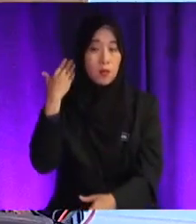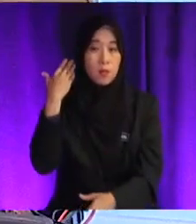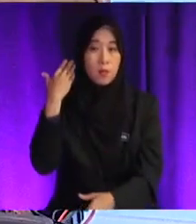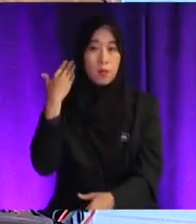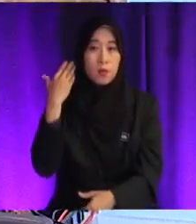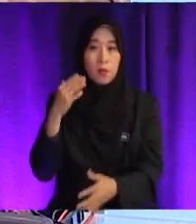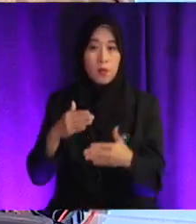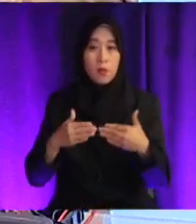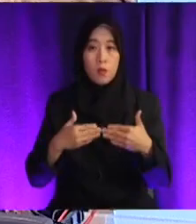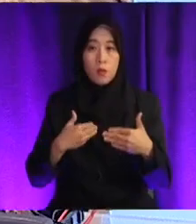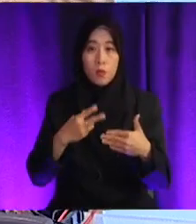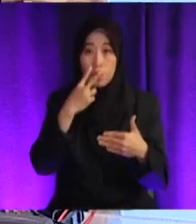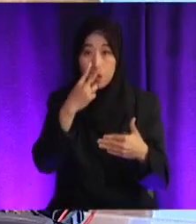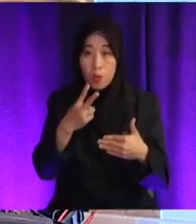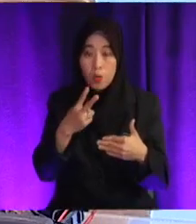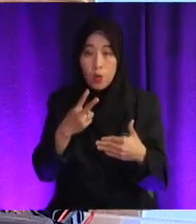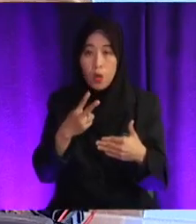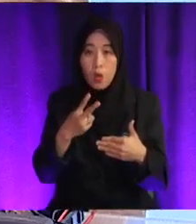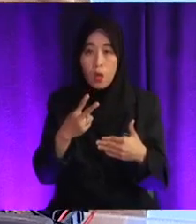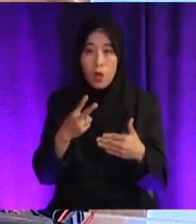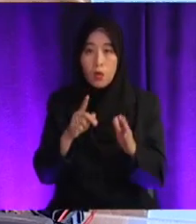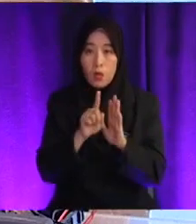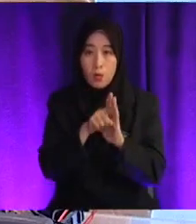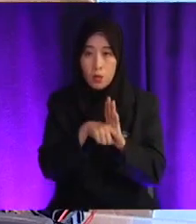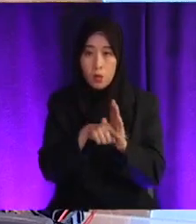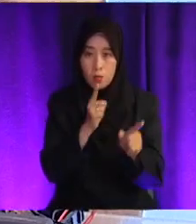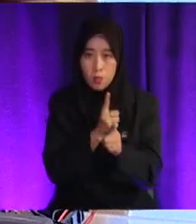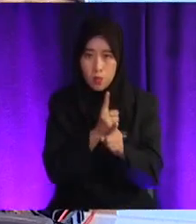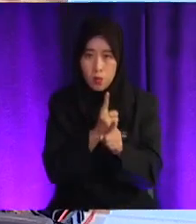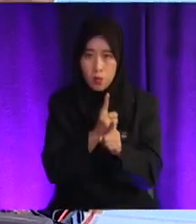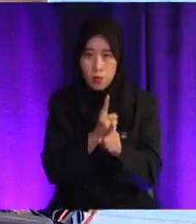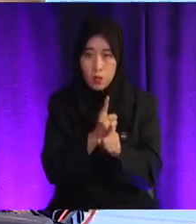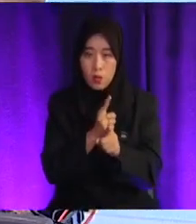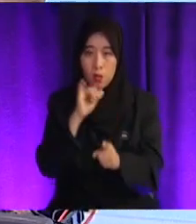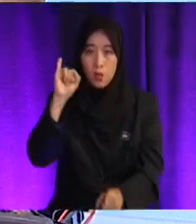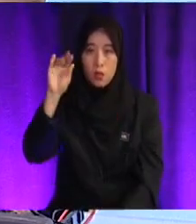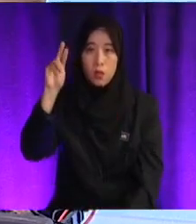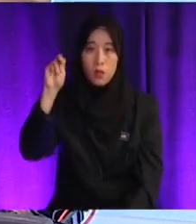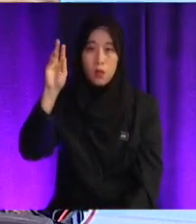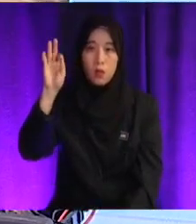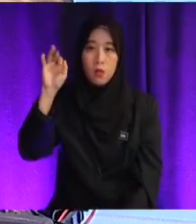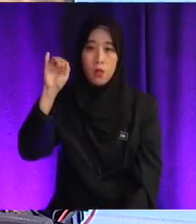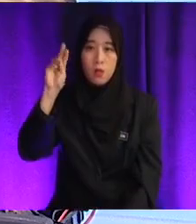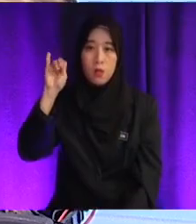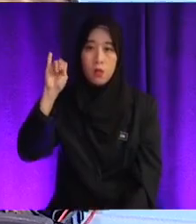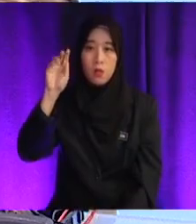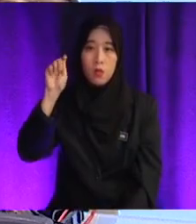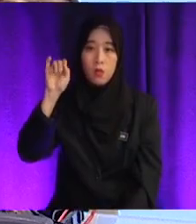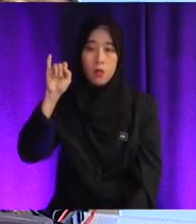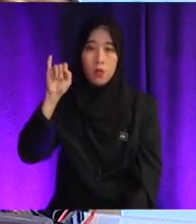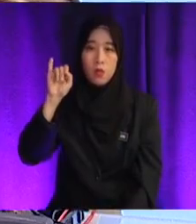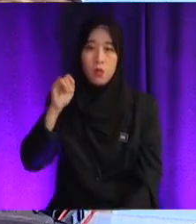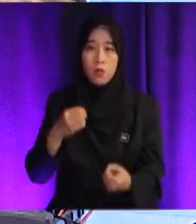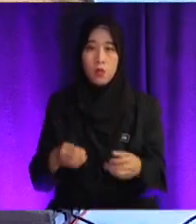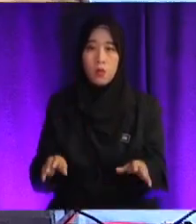sebelum tu Akmal perlu tengok sama ada jarum dah betul-betul pada kedudukan infinity ke belum. Takut kalau berubah. Sudah. Okey. So sekarang